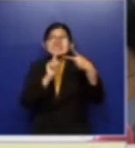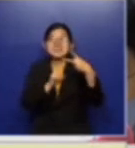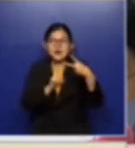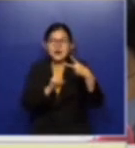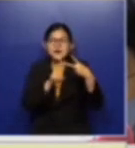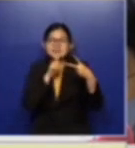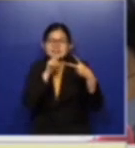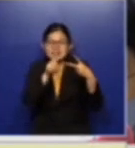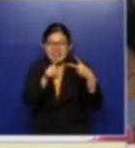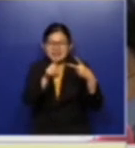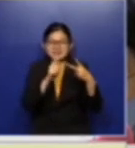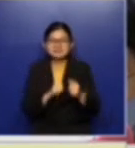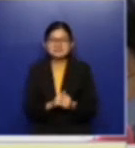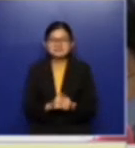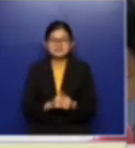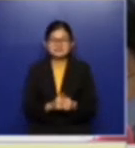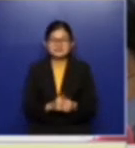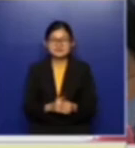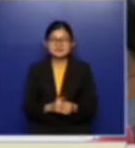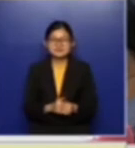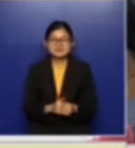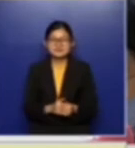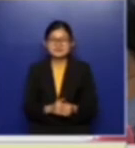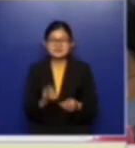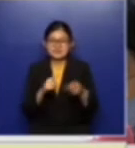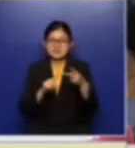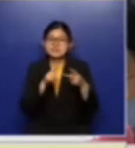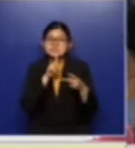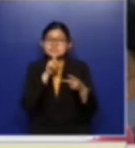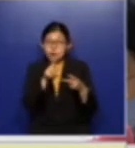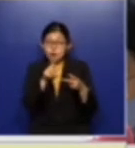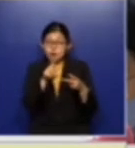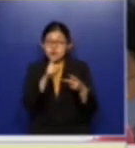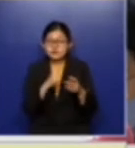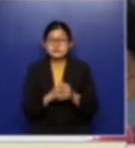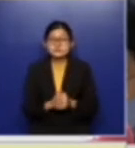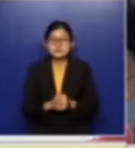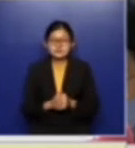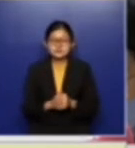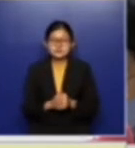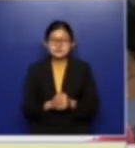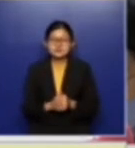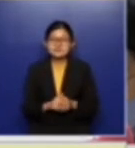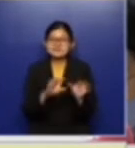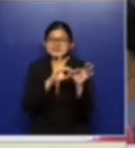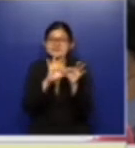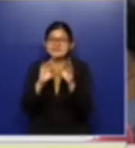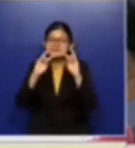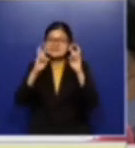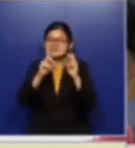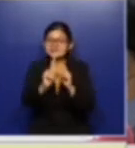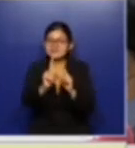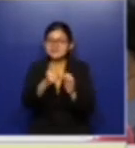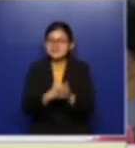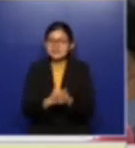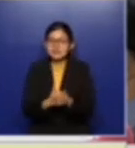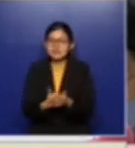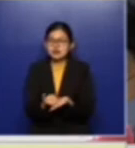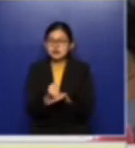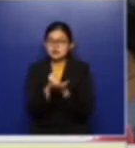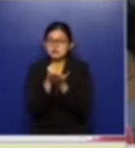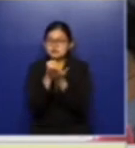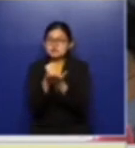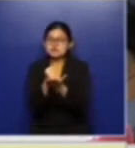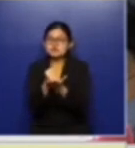เดียวครับท่านประธาน เชิญนะครับเชิญนะ คำถามที่สองเกี่ยวกับคำถามนี้เกี่ยวกับมาตรการการช่วยเหลือฟื้นฟูเยียวย